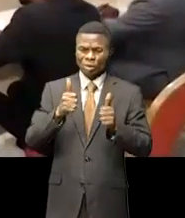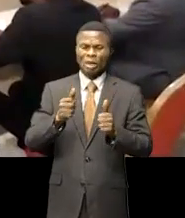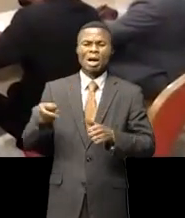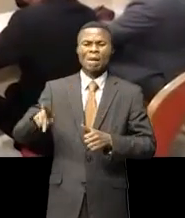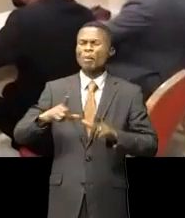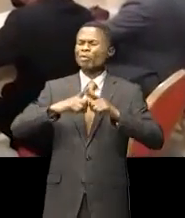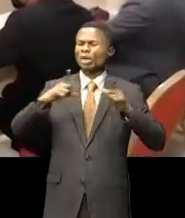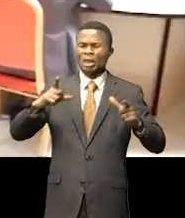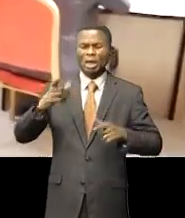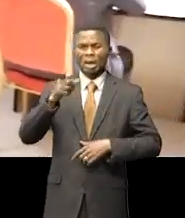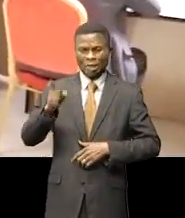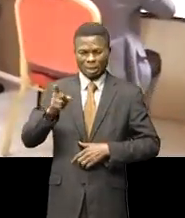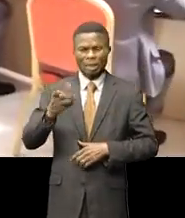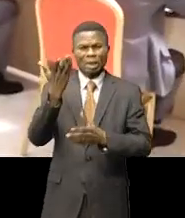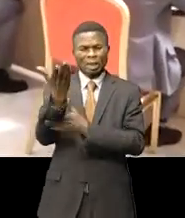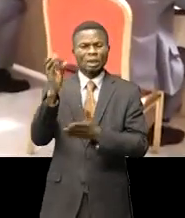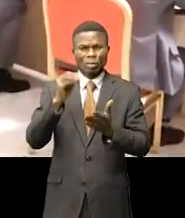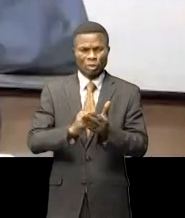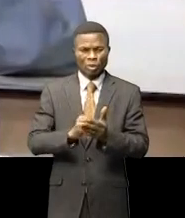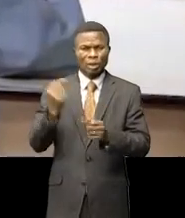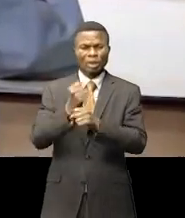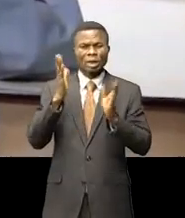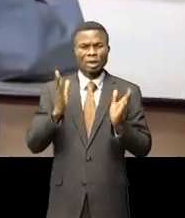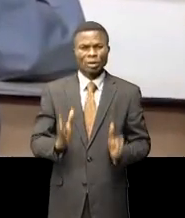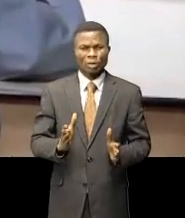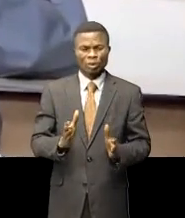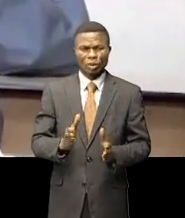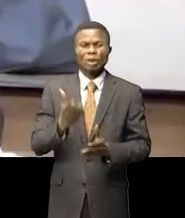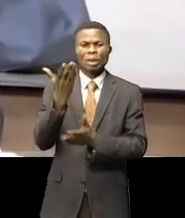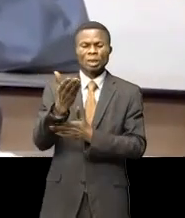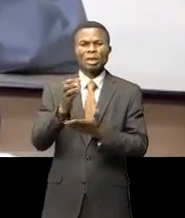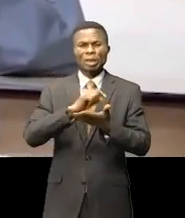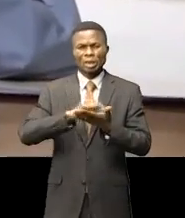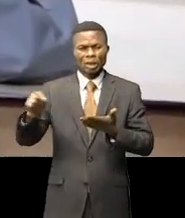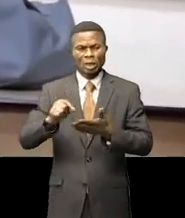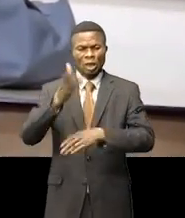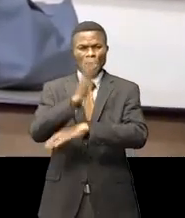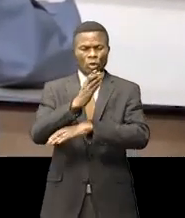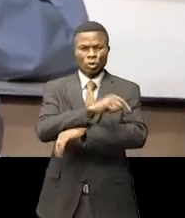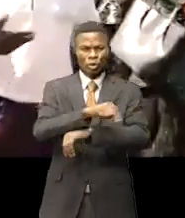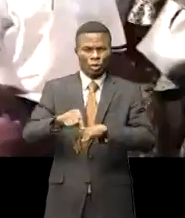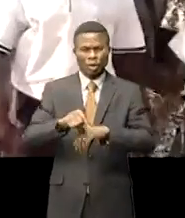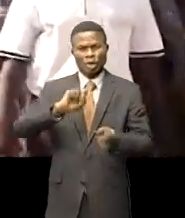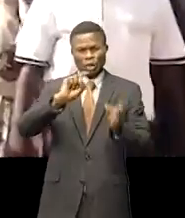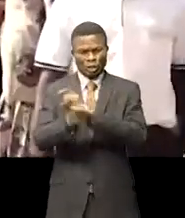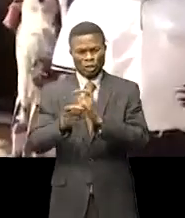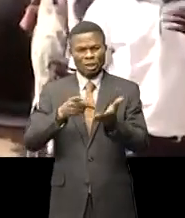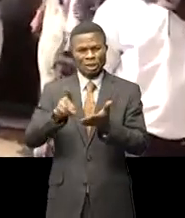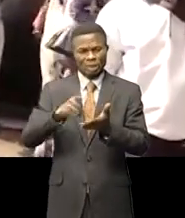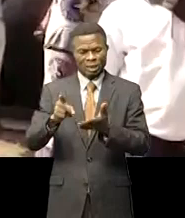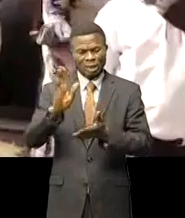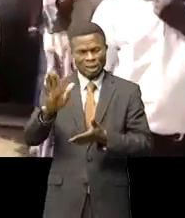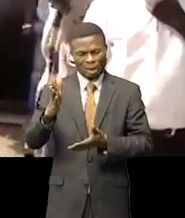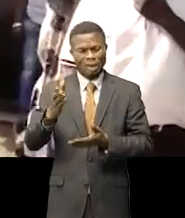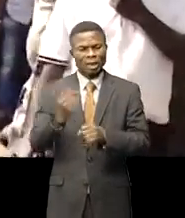province orientale. Autre revendication du personnel, la révocation du conseil d'administration et l'amélioration des conditions de vie